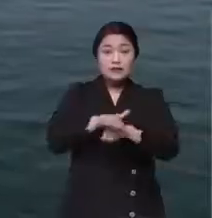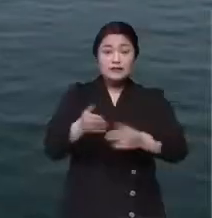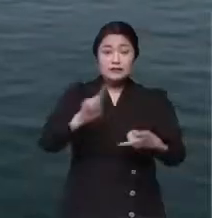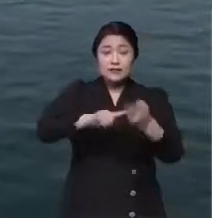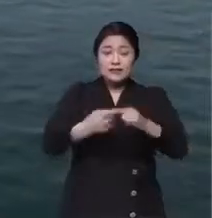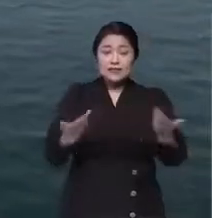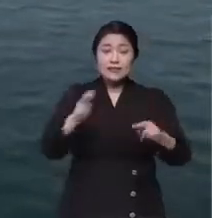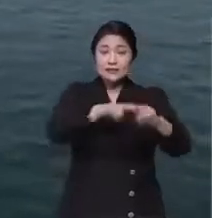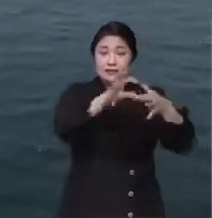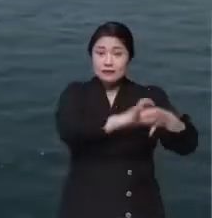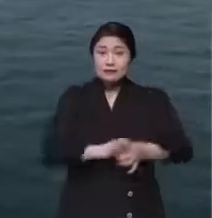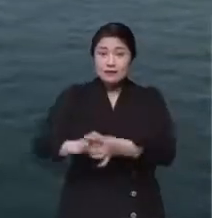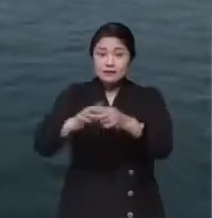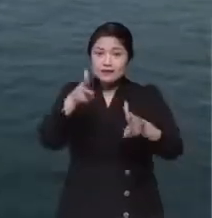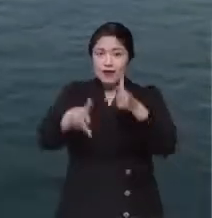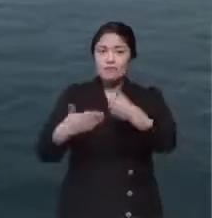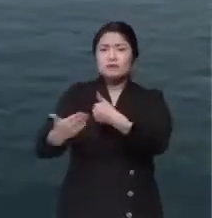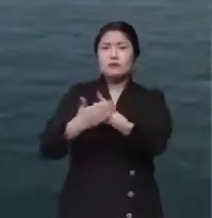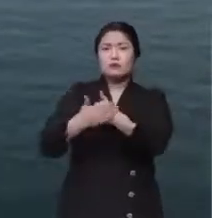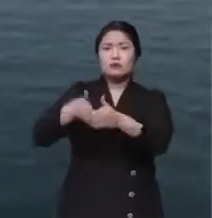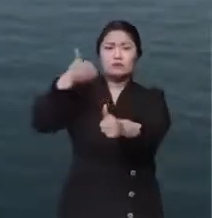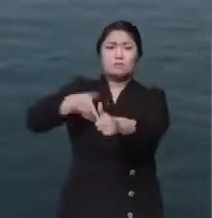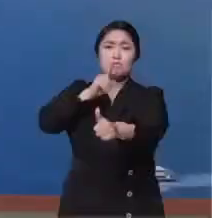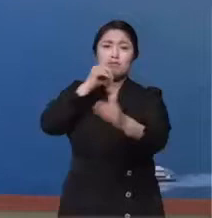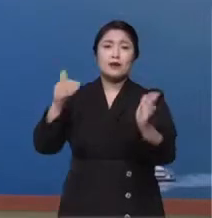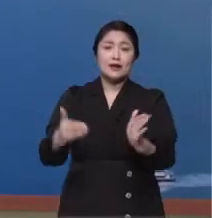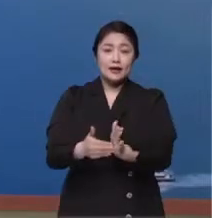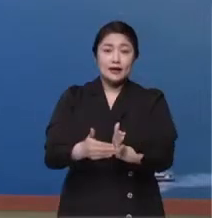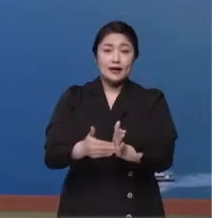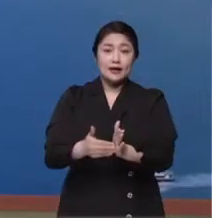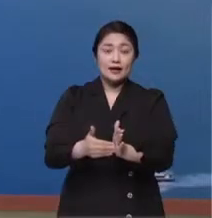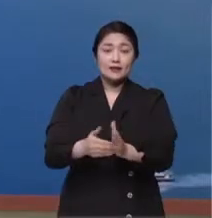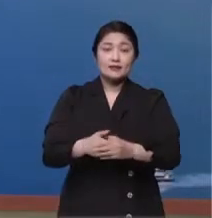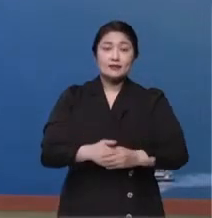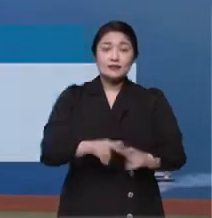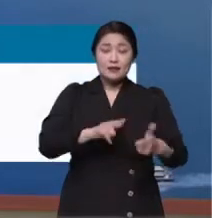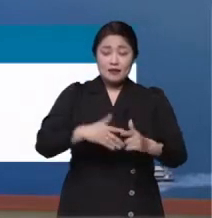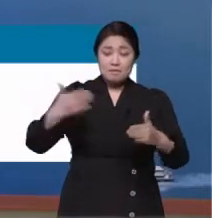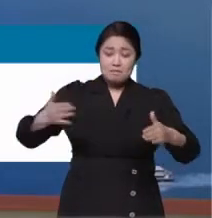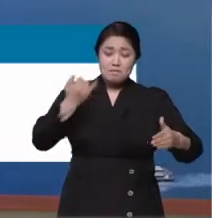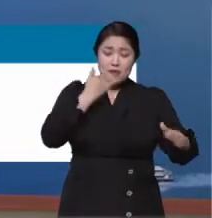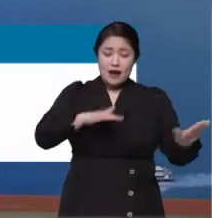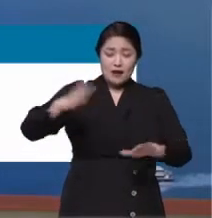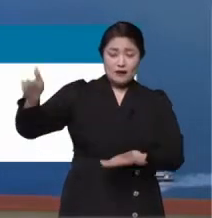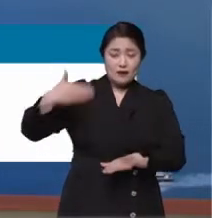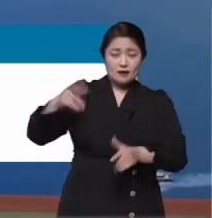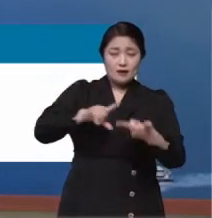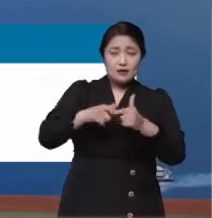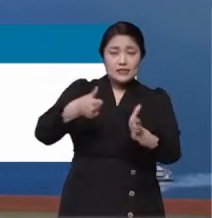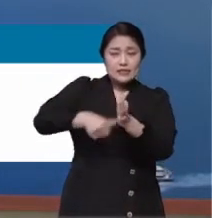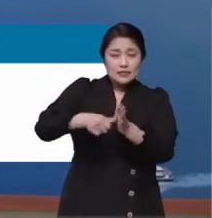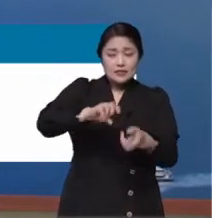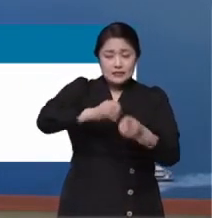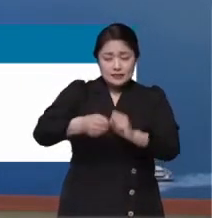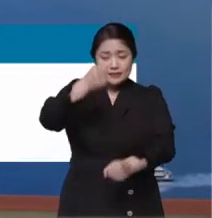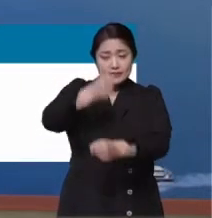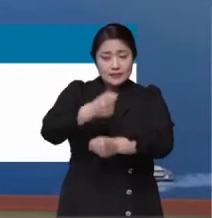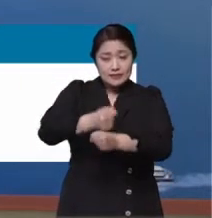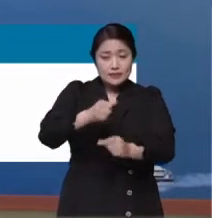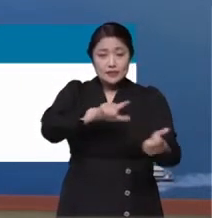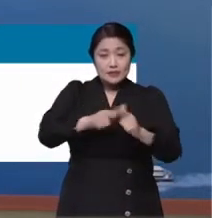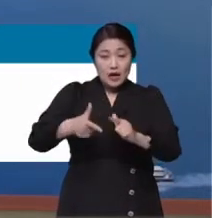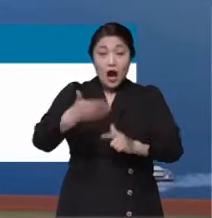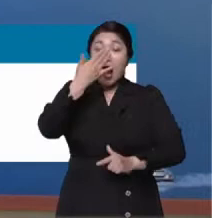상생 일자리와 연계한 사업 지원도 요청했습니다. 해상풍력을 위한 기자재 부품 생산 조립을 할 수